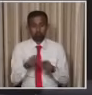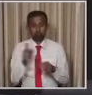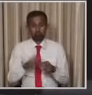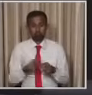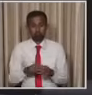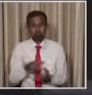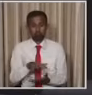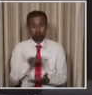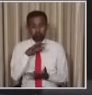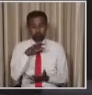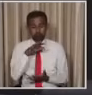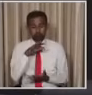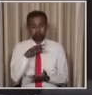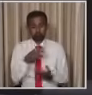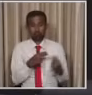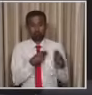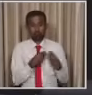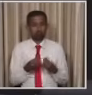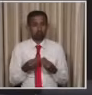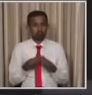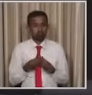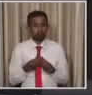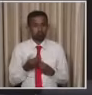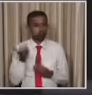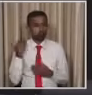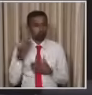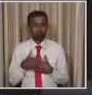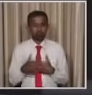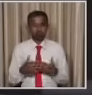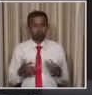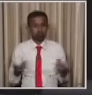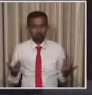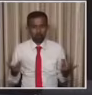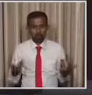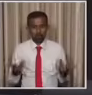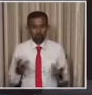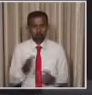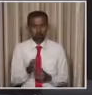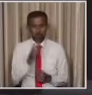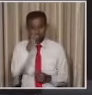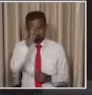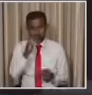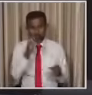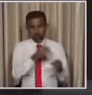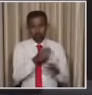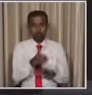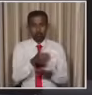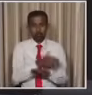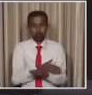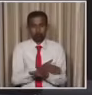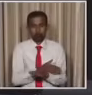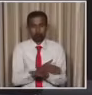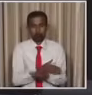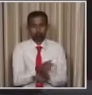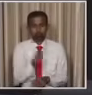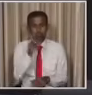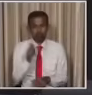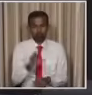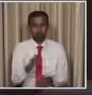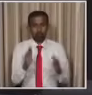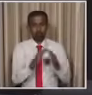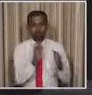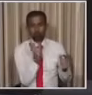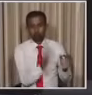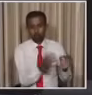ගොඩක් මැද රට බාරගත්තු කෙනෙක් ඉන්නවා කියලා. රට ජනාධිපති ධූරයට එන්න කලින් එතුමාගේ නිවස ගිනි